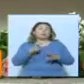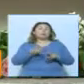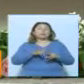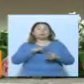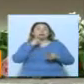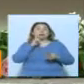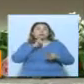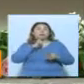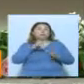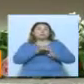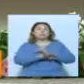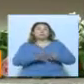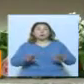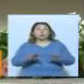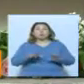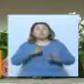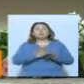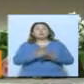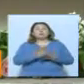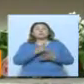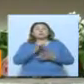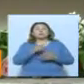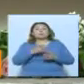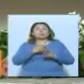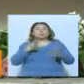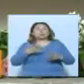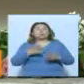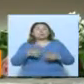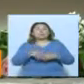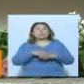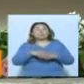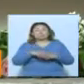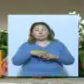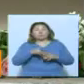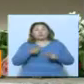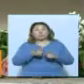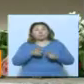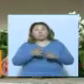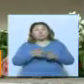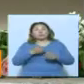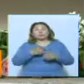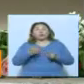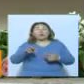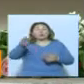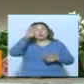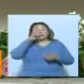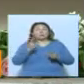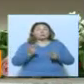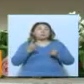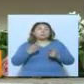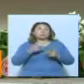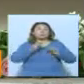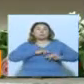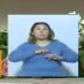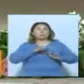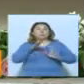не предусмотрен. Посреднические услуги вызывают огромную напряженность в обществе. Это проблема государственного масштаба. Для этого мы начали